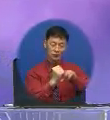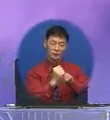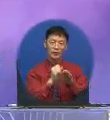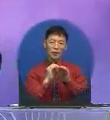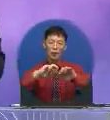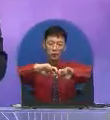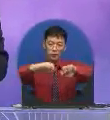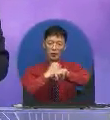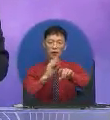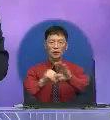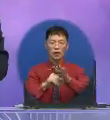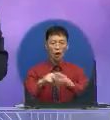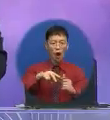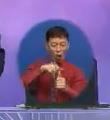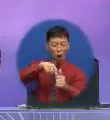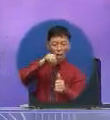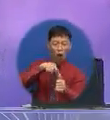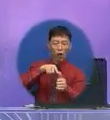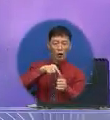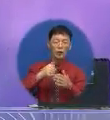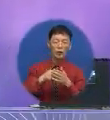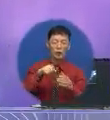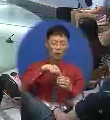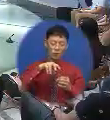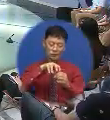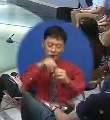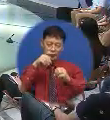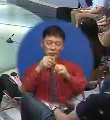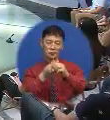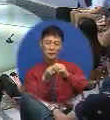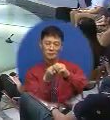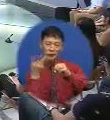분리해서 그럼 정보는 거기에 다 들어 있잖아요. 그걸 분리해 갖고